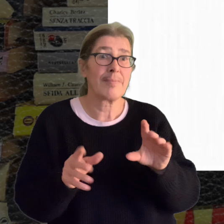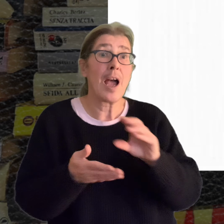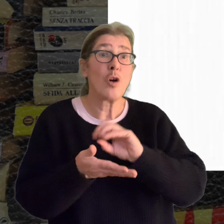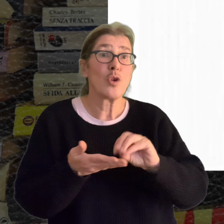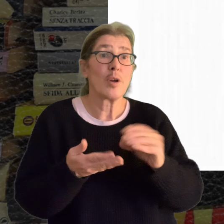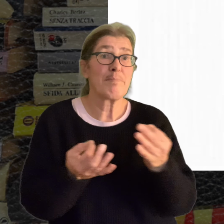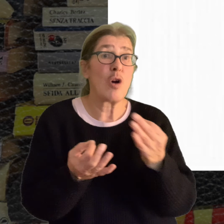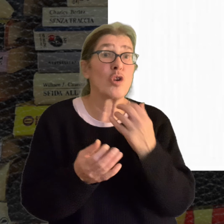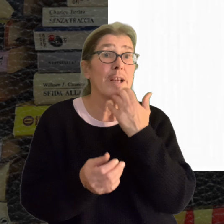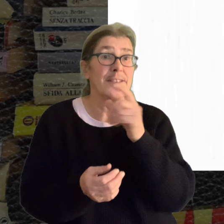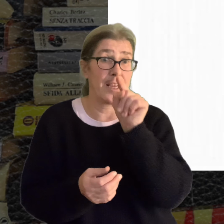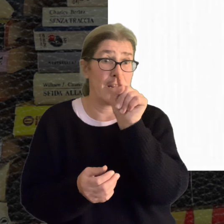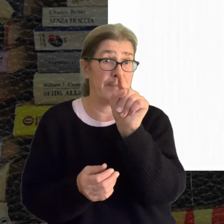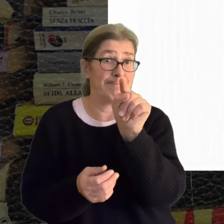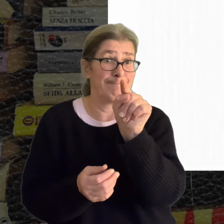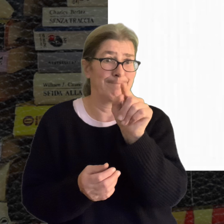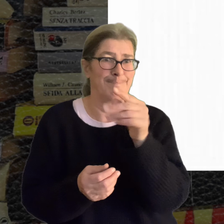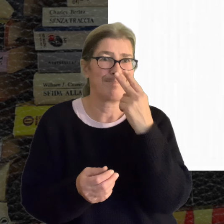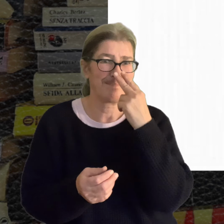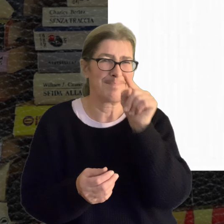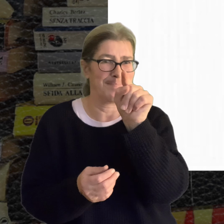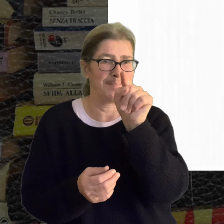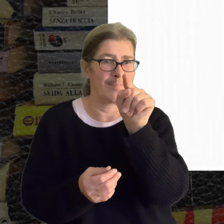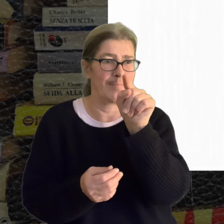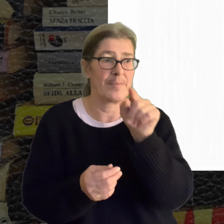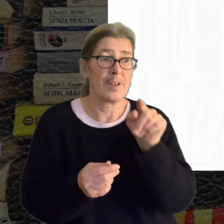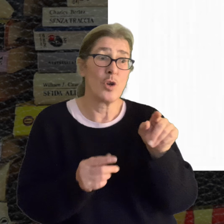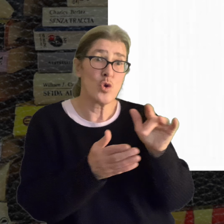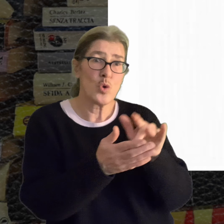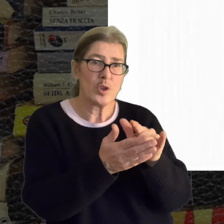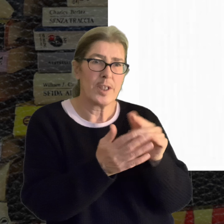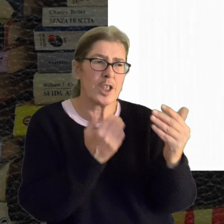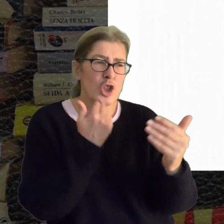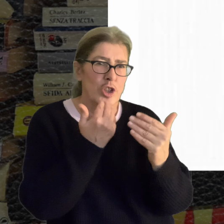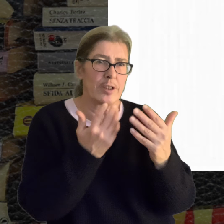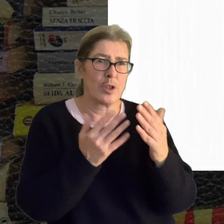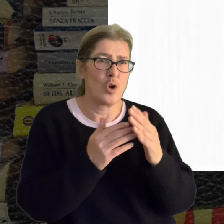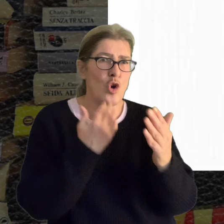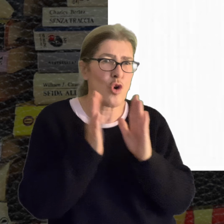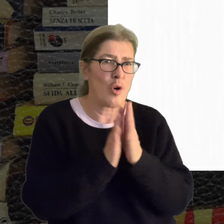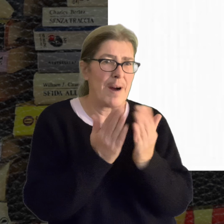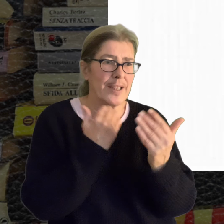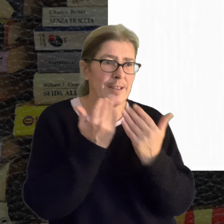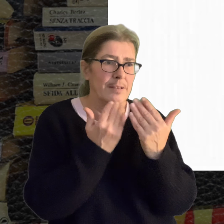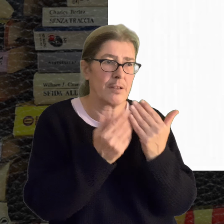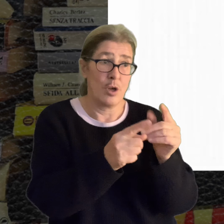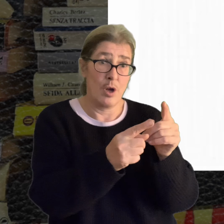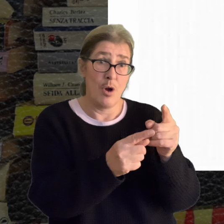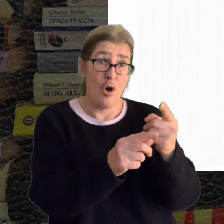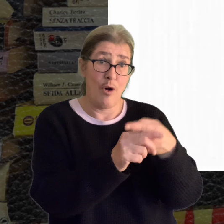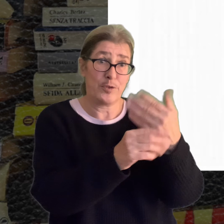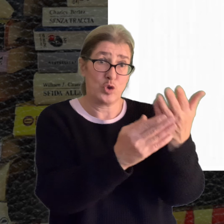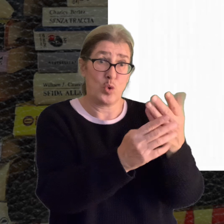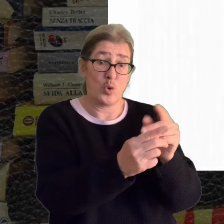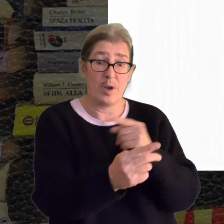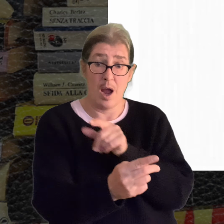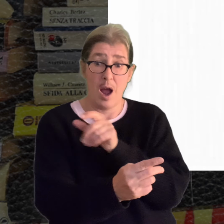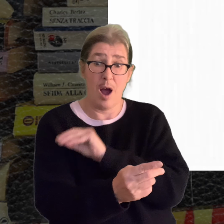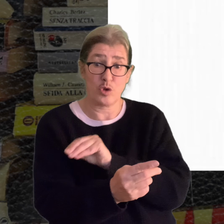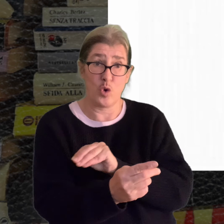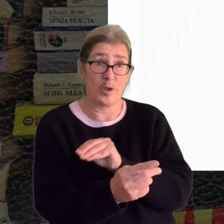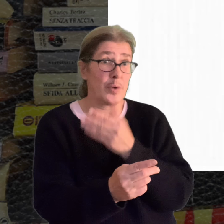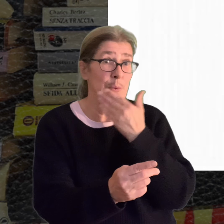den seht ihr hier den Erzähler weil in diesen Geschichten oder Romanen ist es meistens so dass die Autorin nicht der